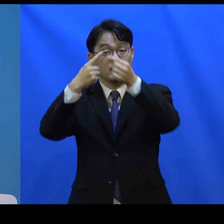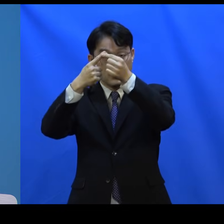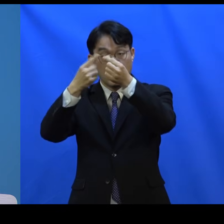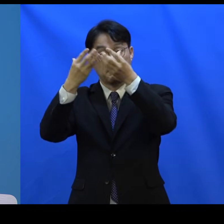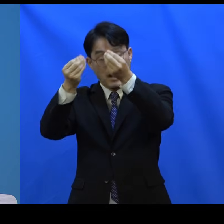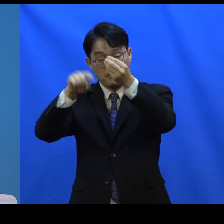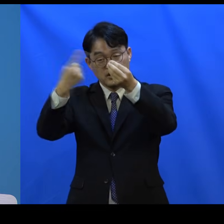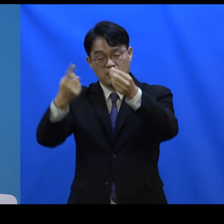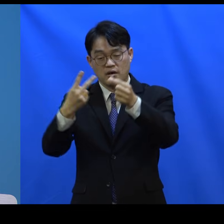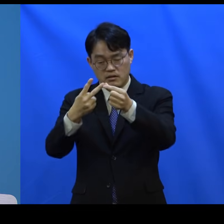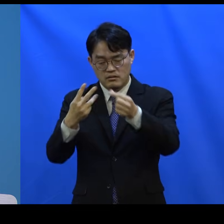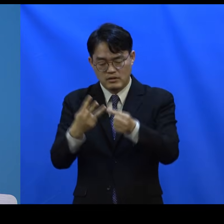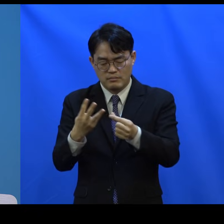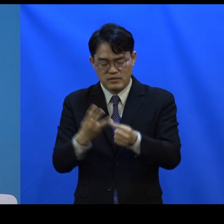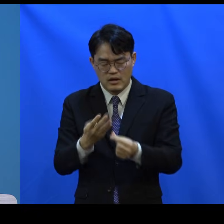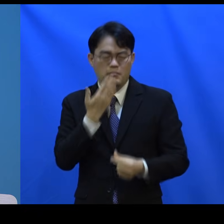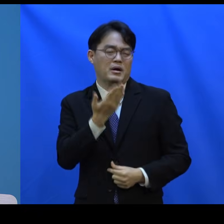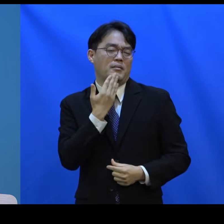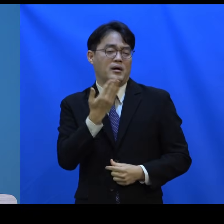있다.